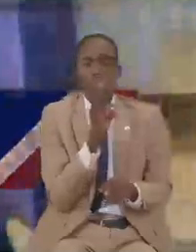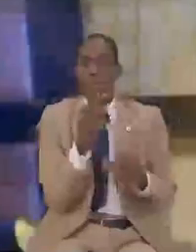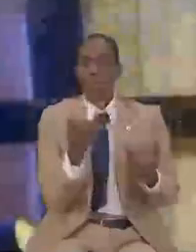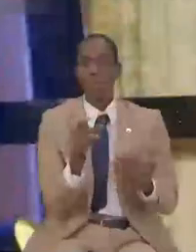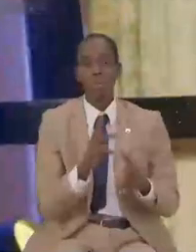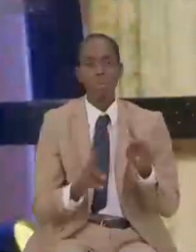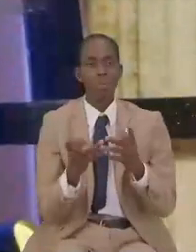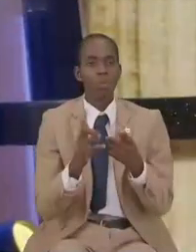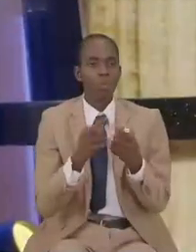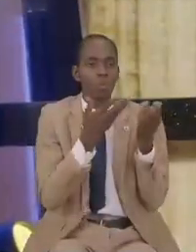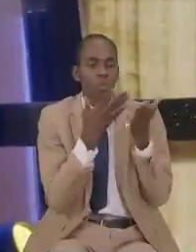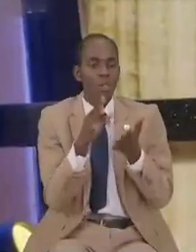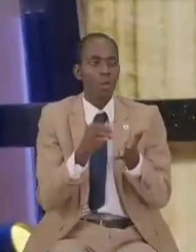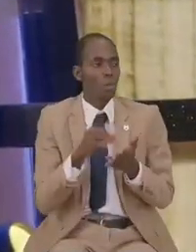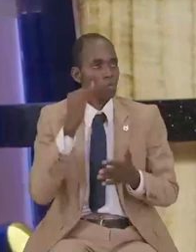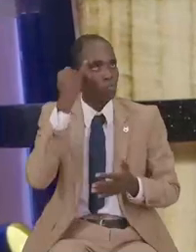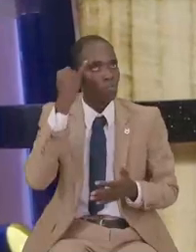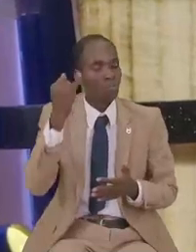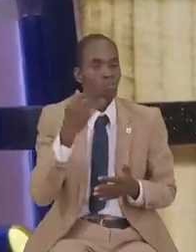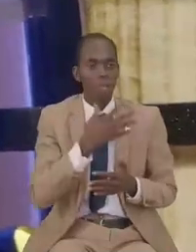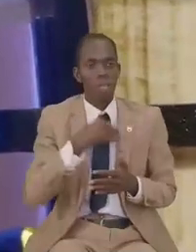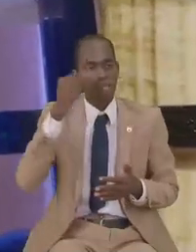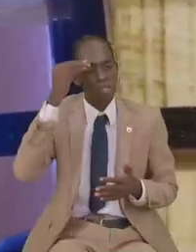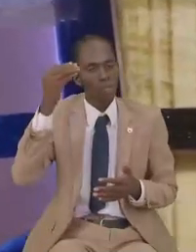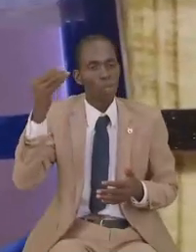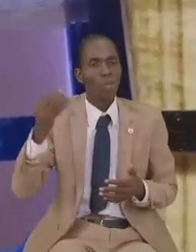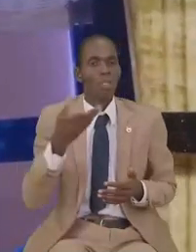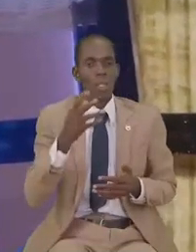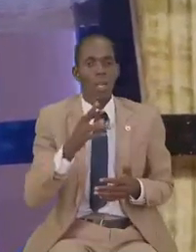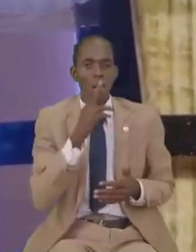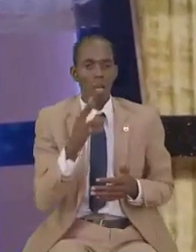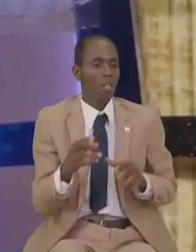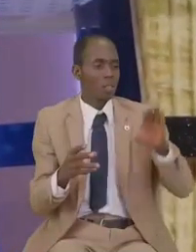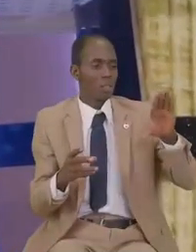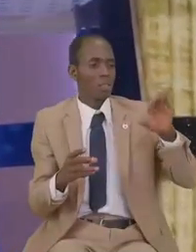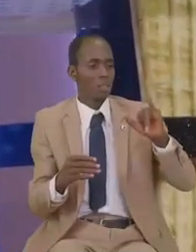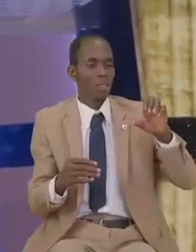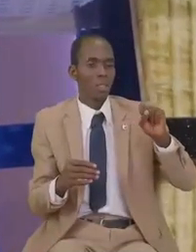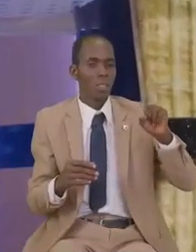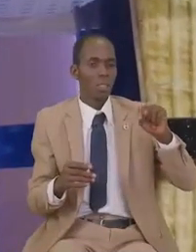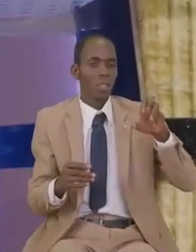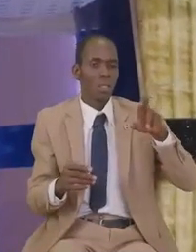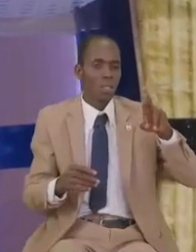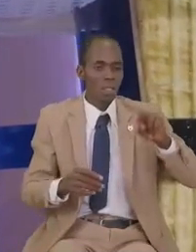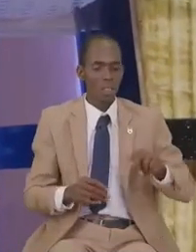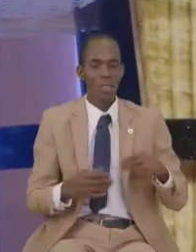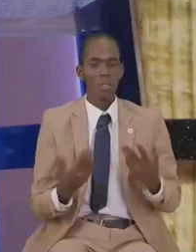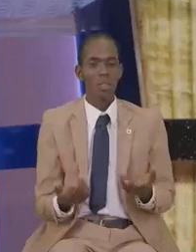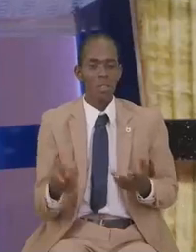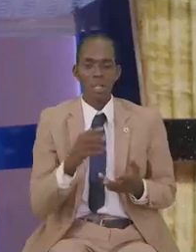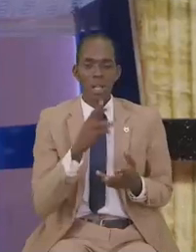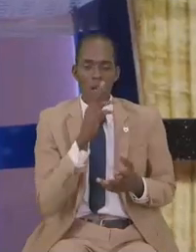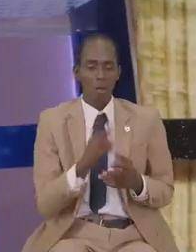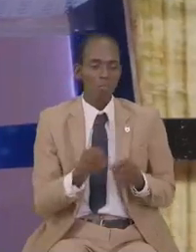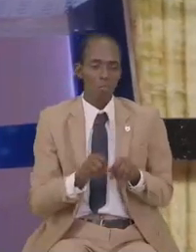leurs opinions. Et le Seigneur a dit, mais oui, ce sont des citernes crevassées. Alors, ce que vous faites, ça ne